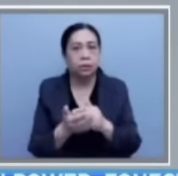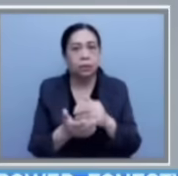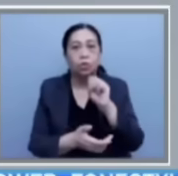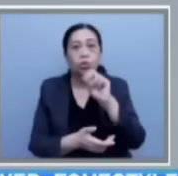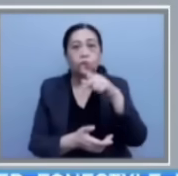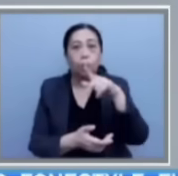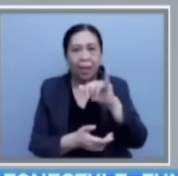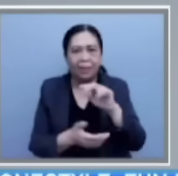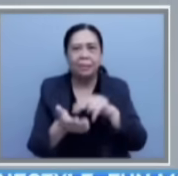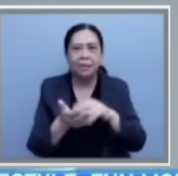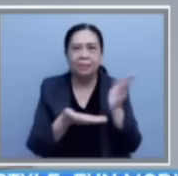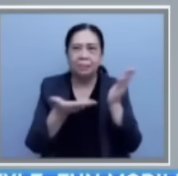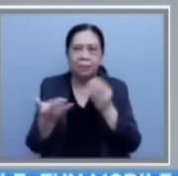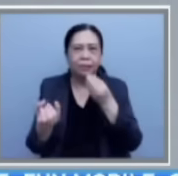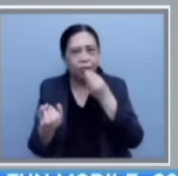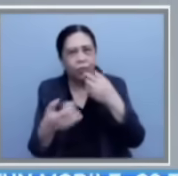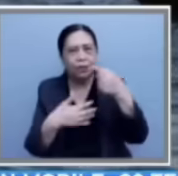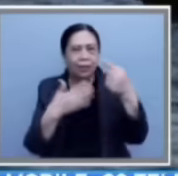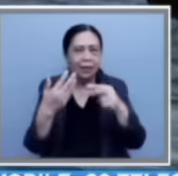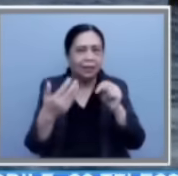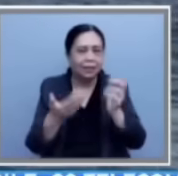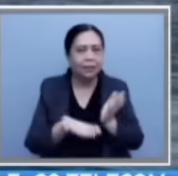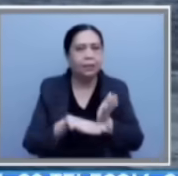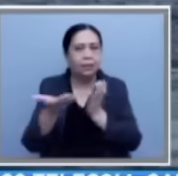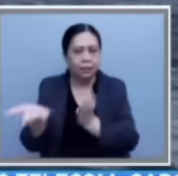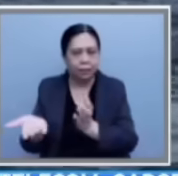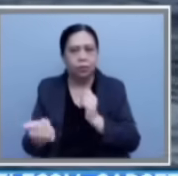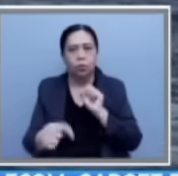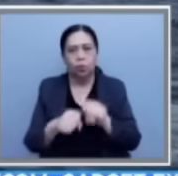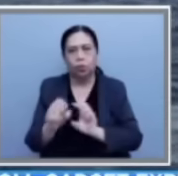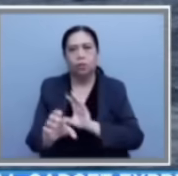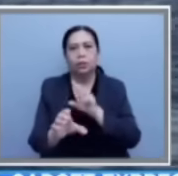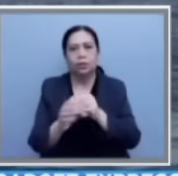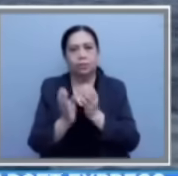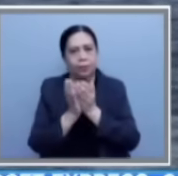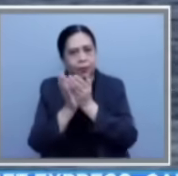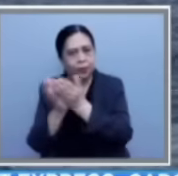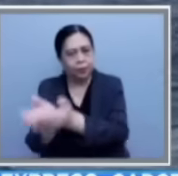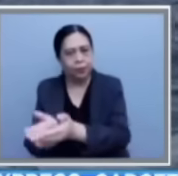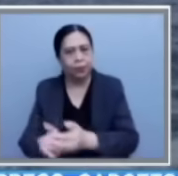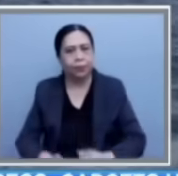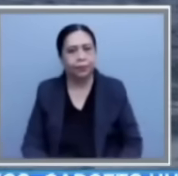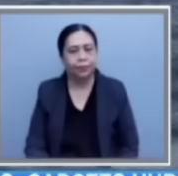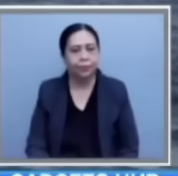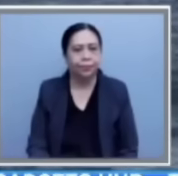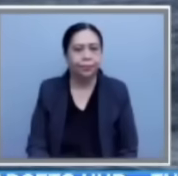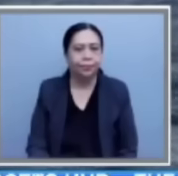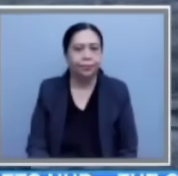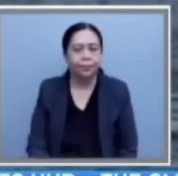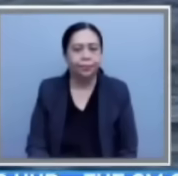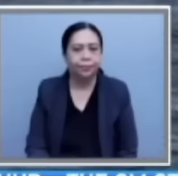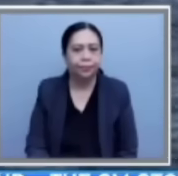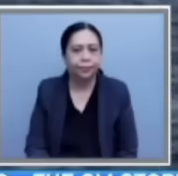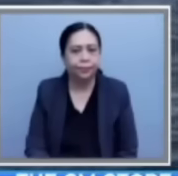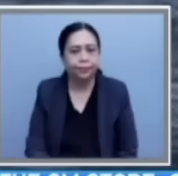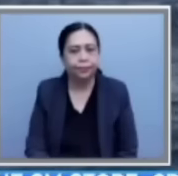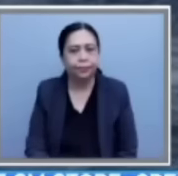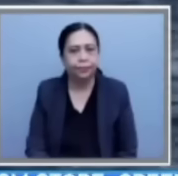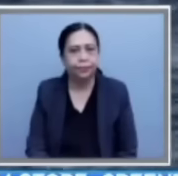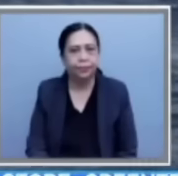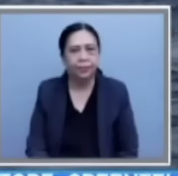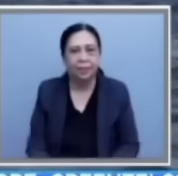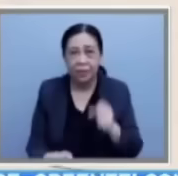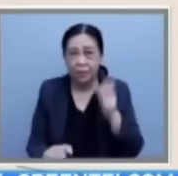dahil makikita Oo mukhang ah nagkakaproblema tayo sa ating linya Chino Can you hear